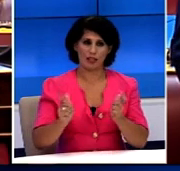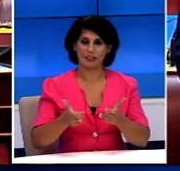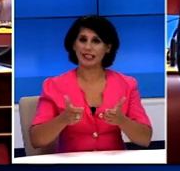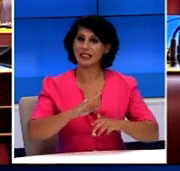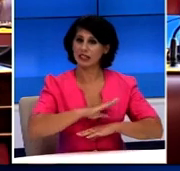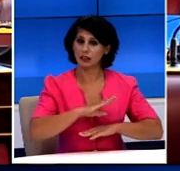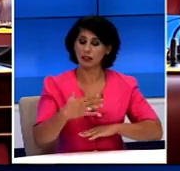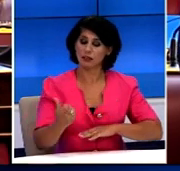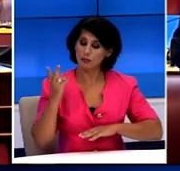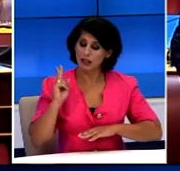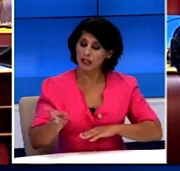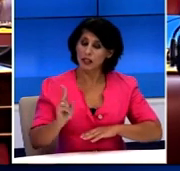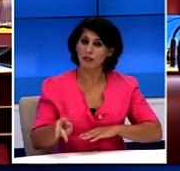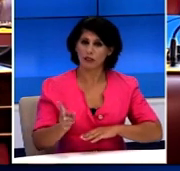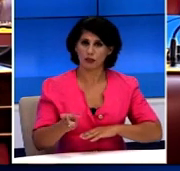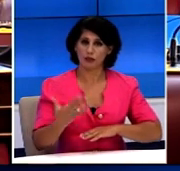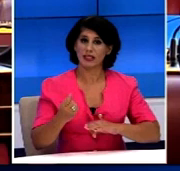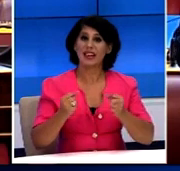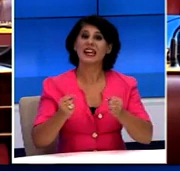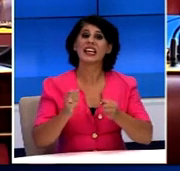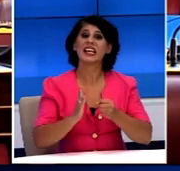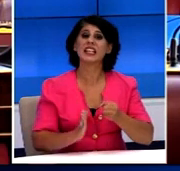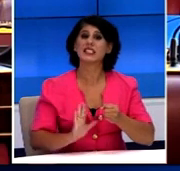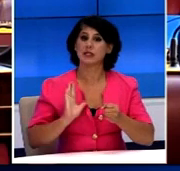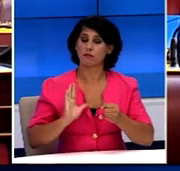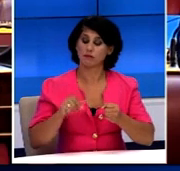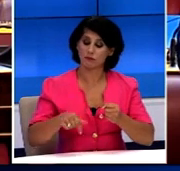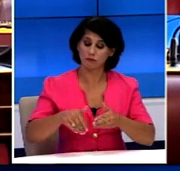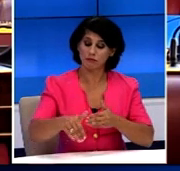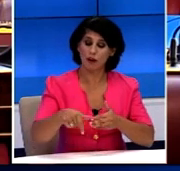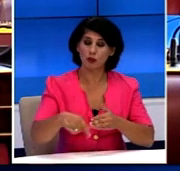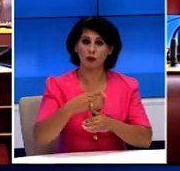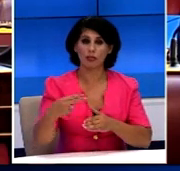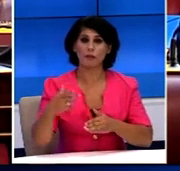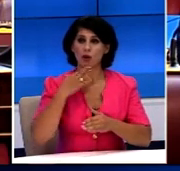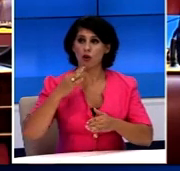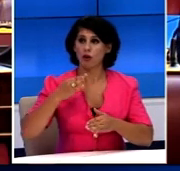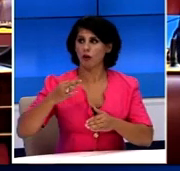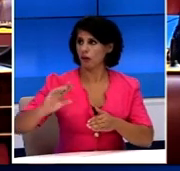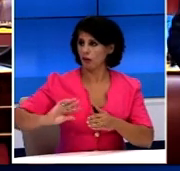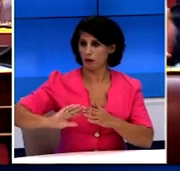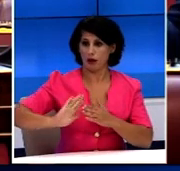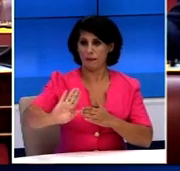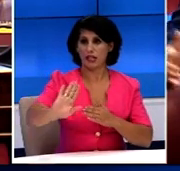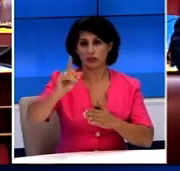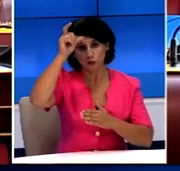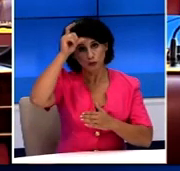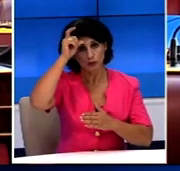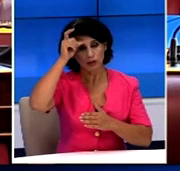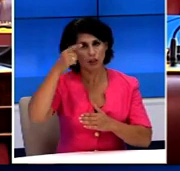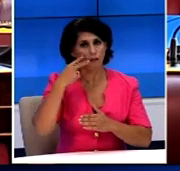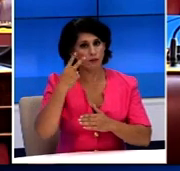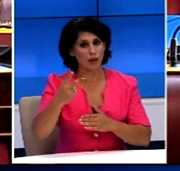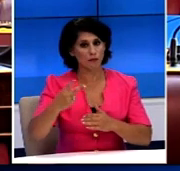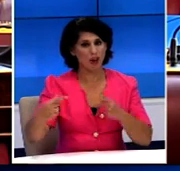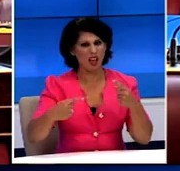μεγάλη. Είναι κρίσιμο αυτό, διότι έχουμε έναν γείτονα ο οποίος κλιμακώνει